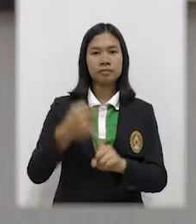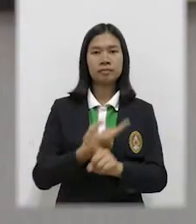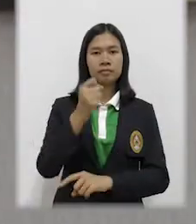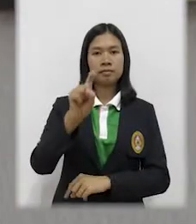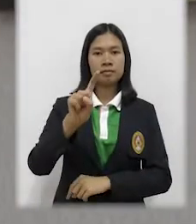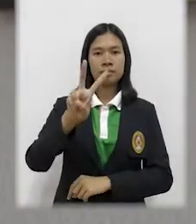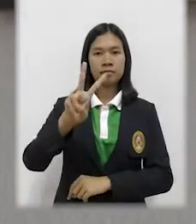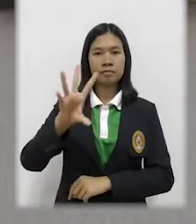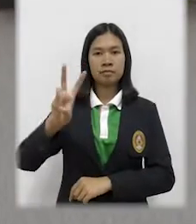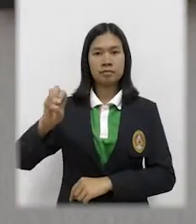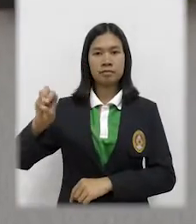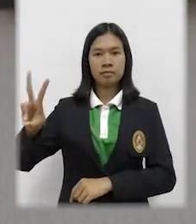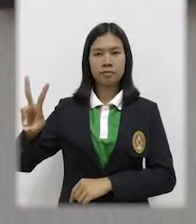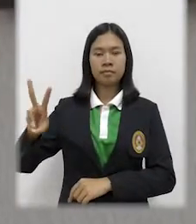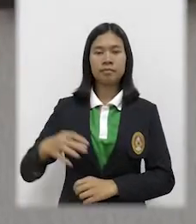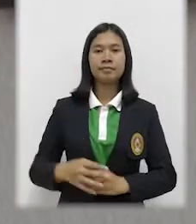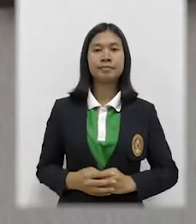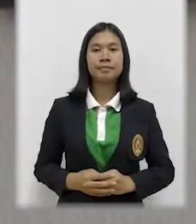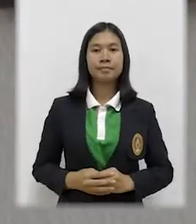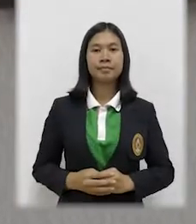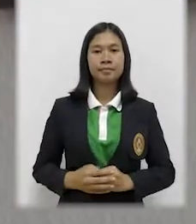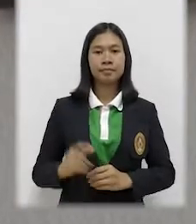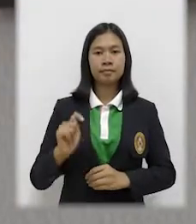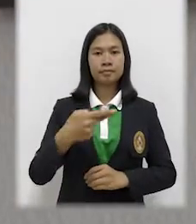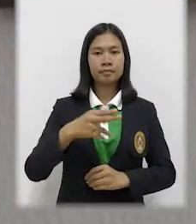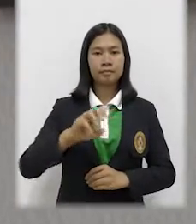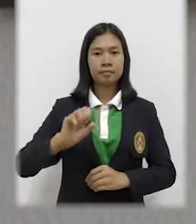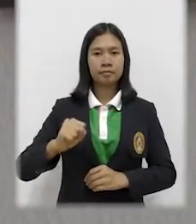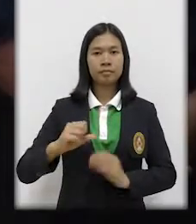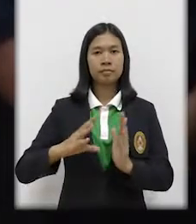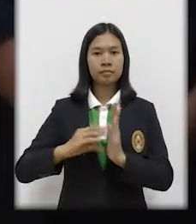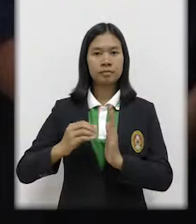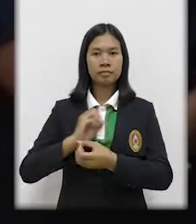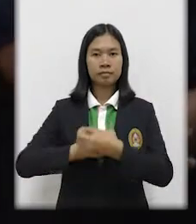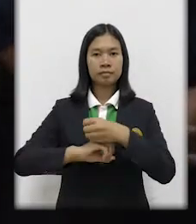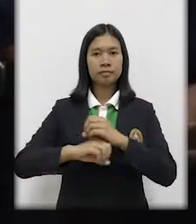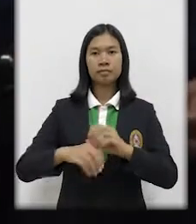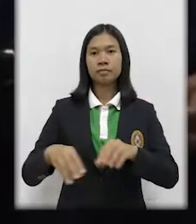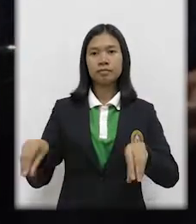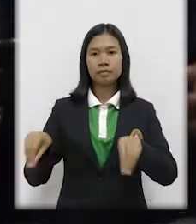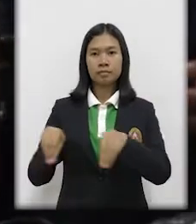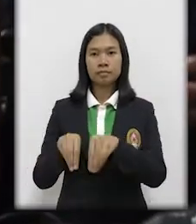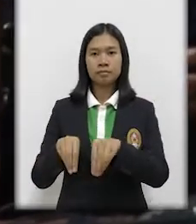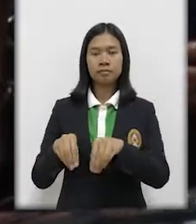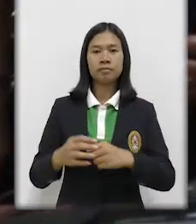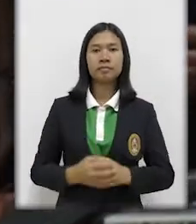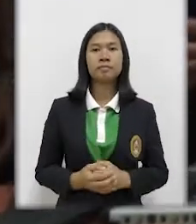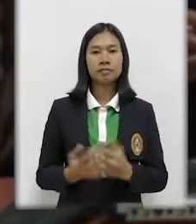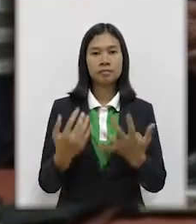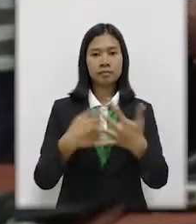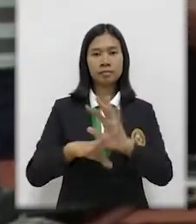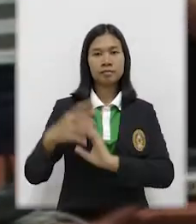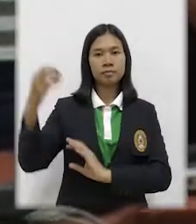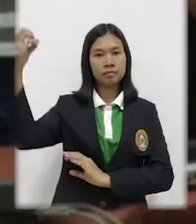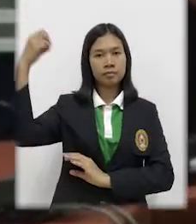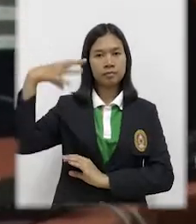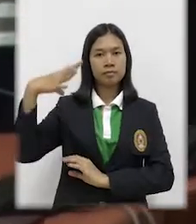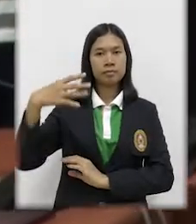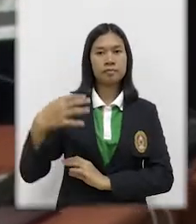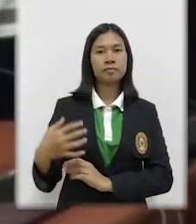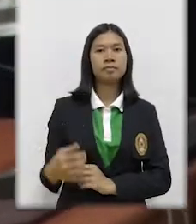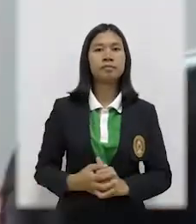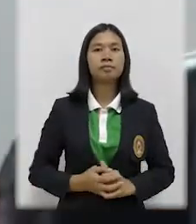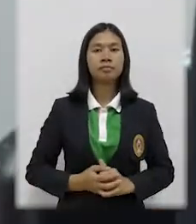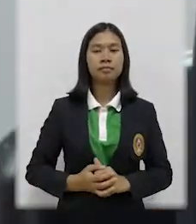เมื่อวันที่29พฤศจิกายน2562หลักสูตรอบรมระยะสั้นร่วมกับสาขาไฟฟ้าและอิเล็กทรอนิ